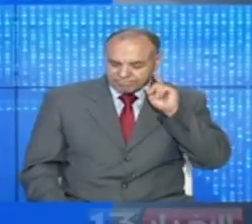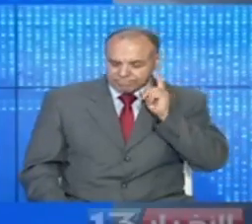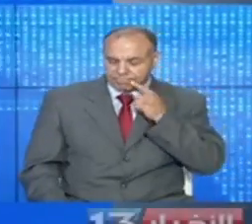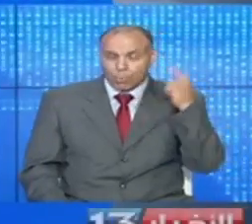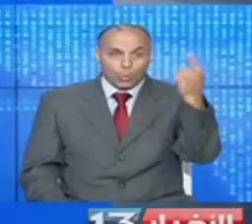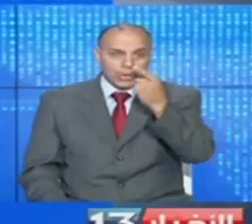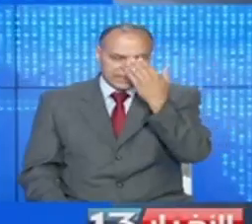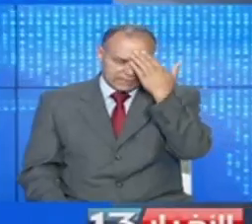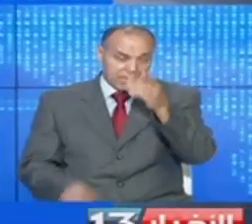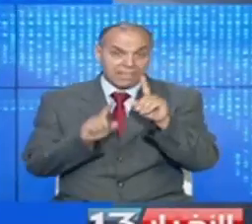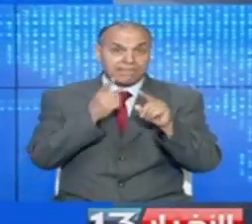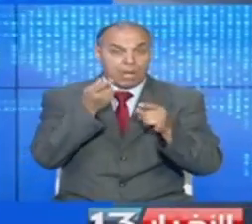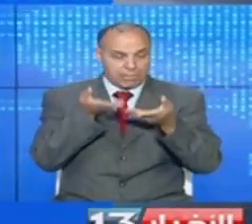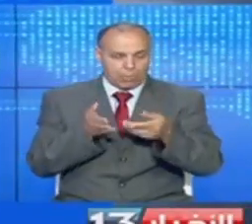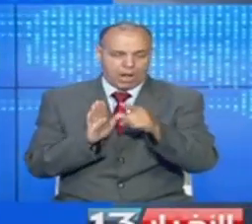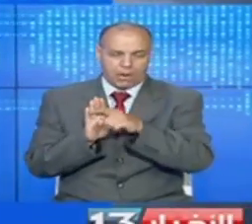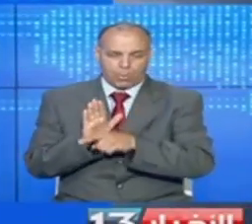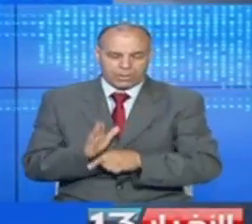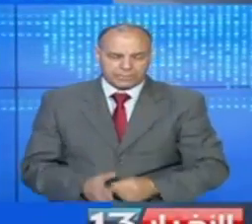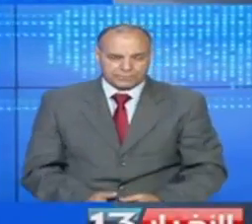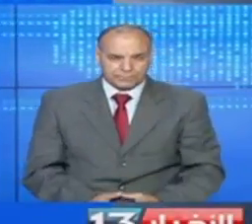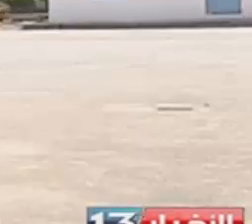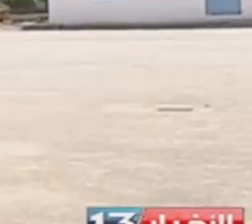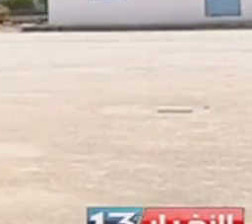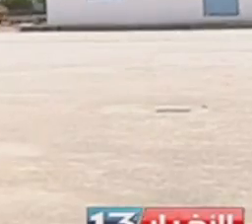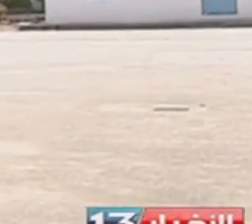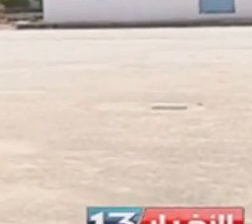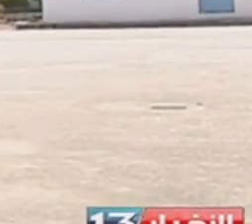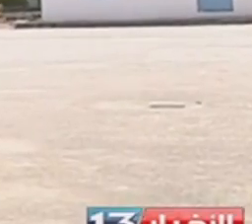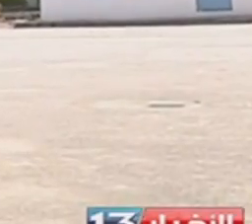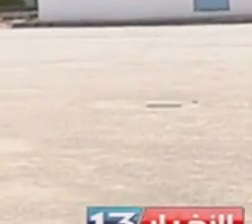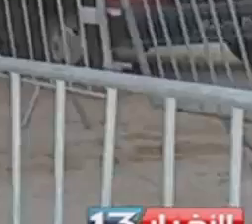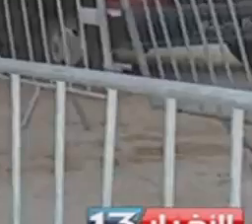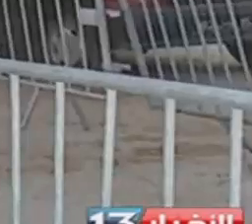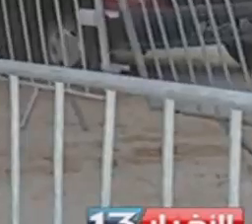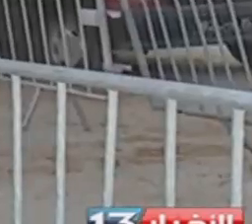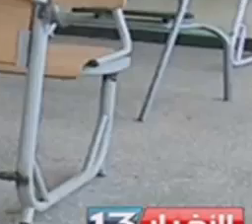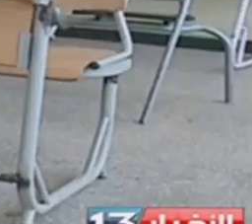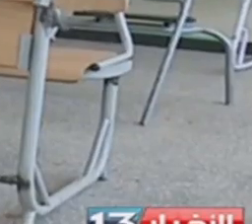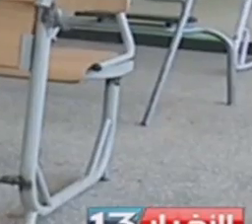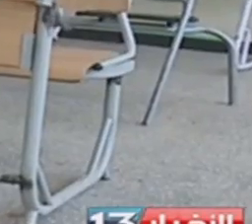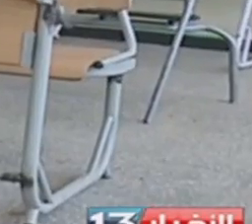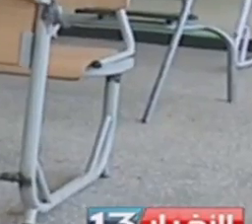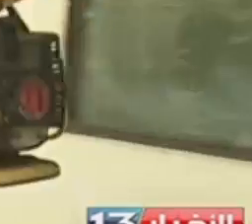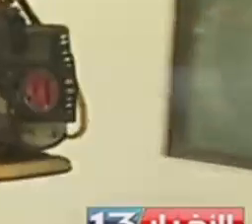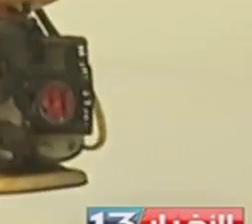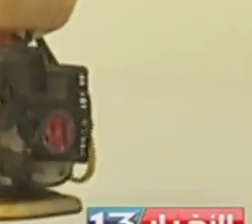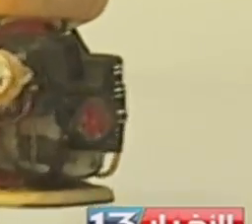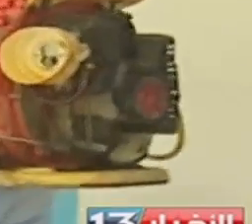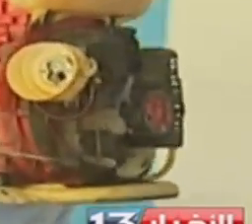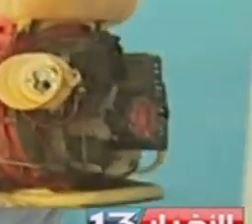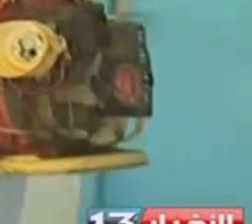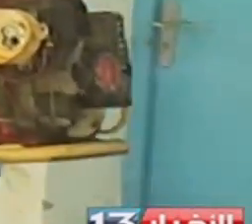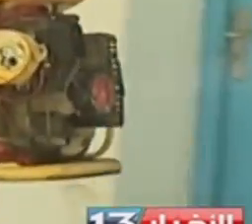نشرة الأخبار من التلفزة الوطنية التونسية نستهلها بالعناوين. غدا إجراء مناظرة الدخول إلى المدارس الإعدادية النموذجية